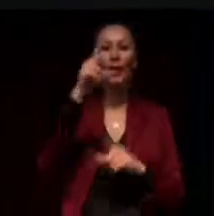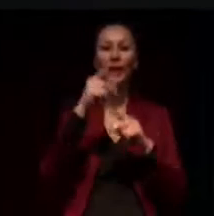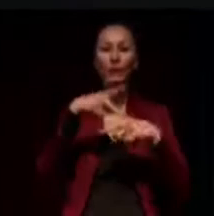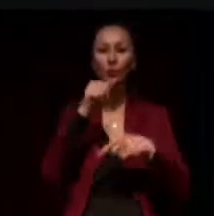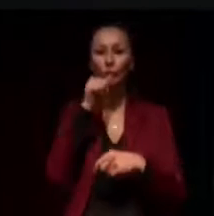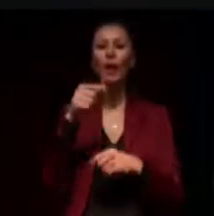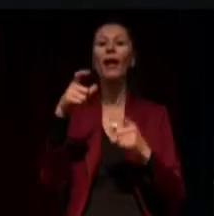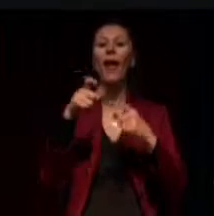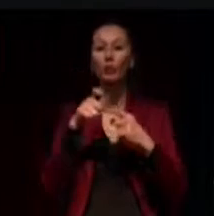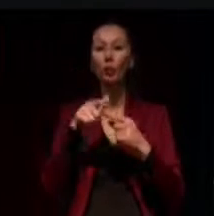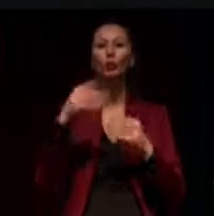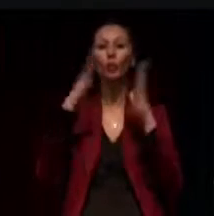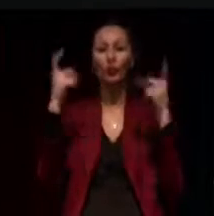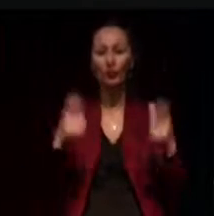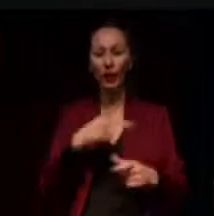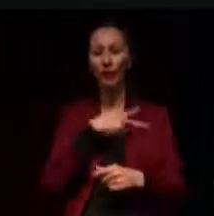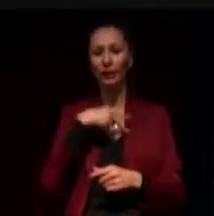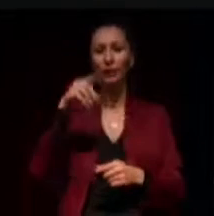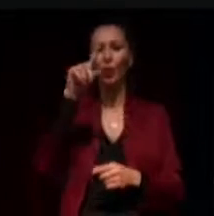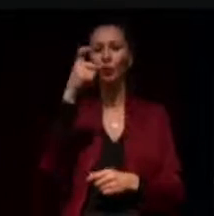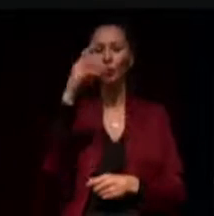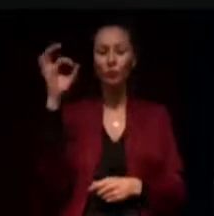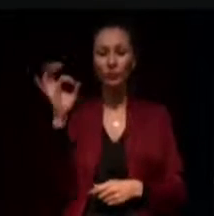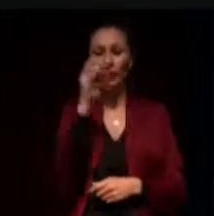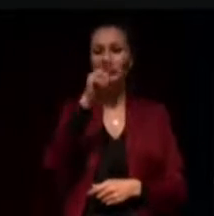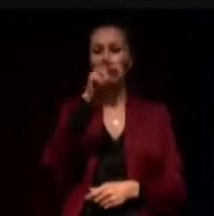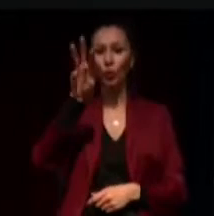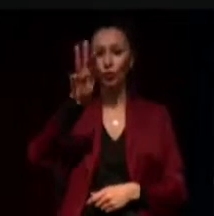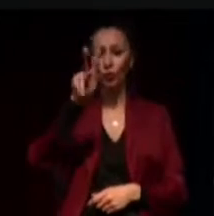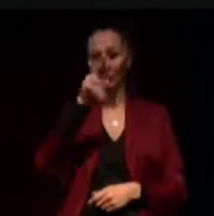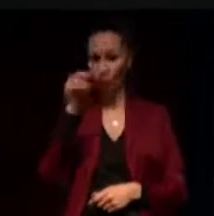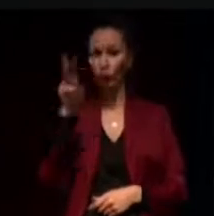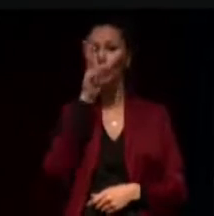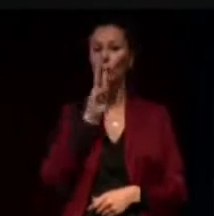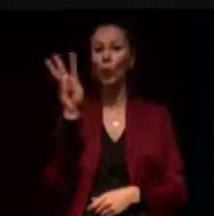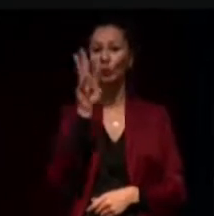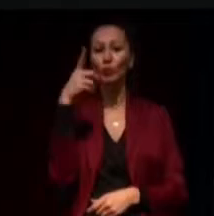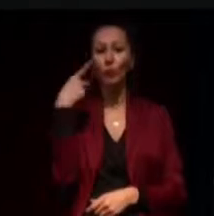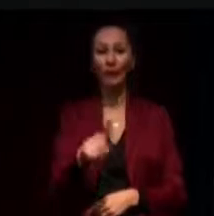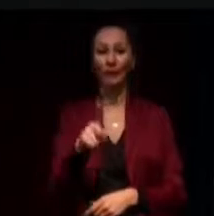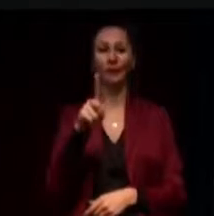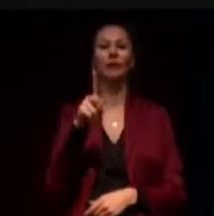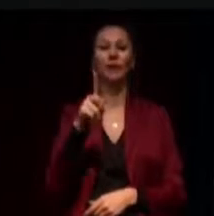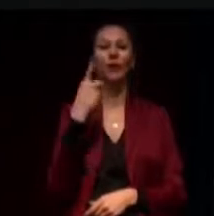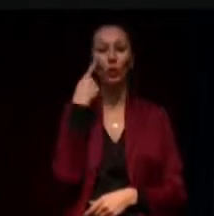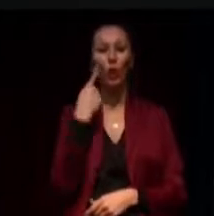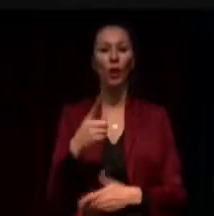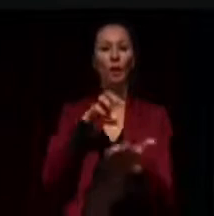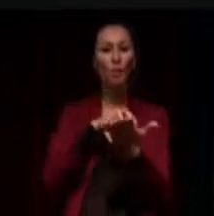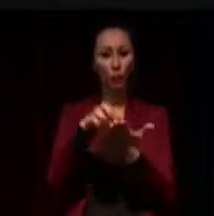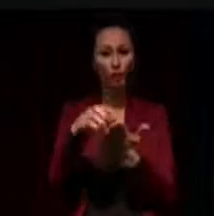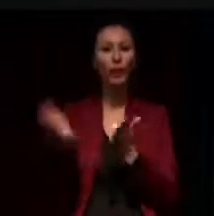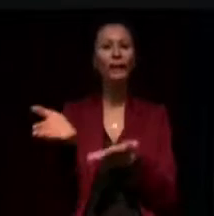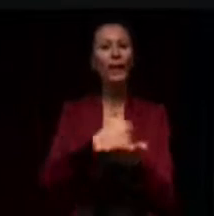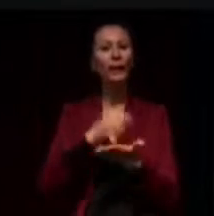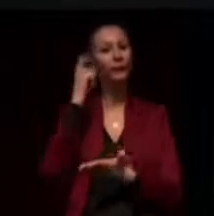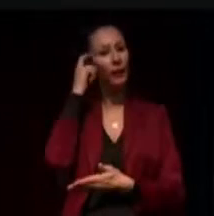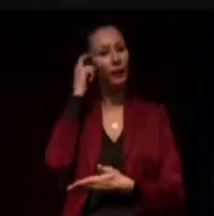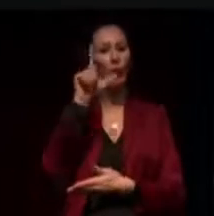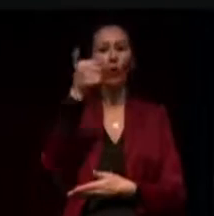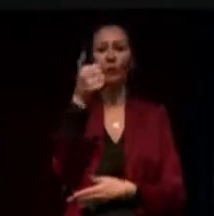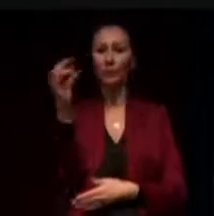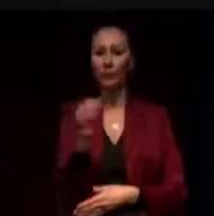İSU, Esot ve Büyükşehir 19 milyar 832 milyon 330 bin liralık bir bütçe. Gelir tahminleri